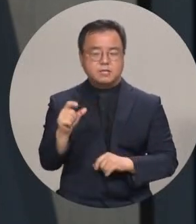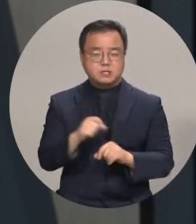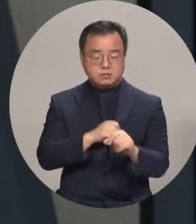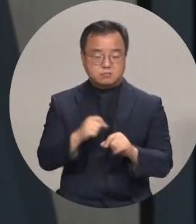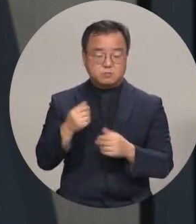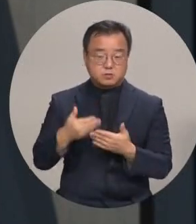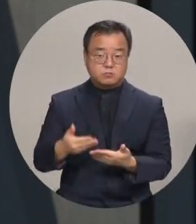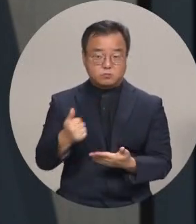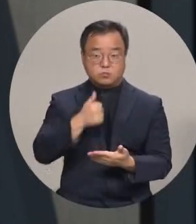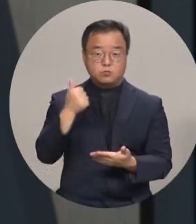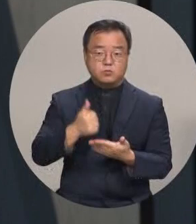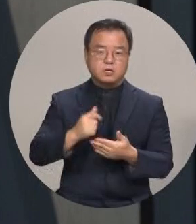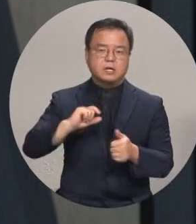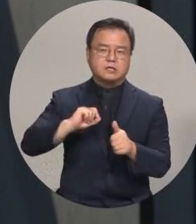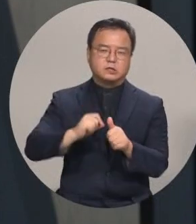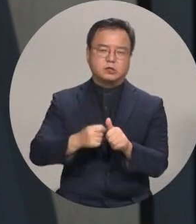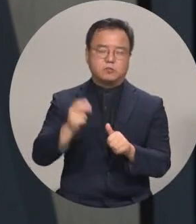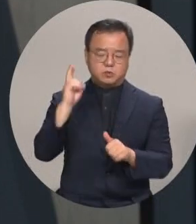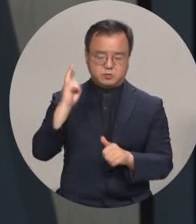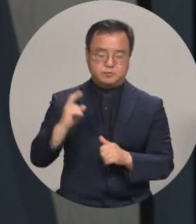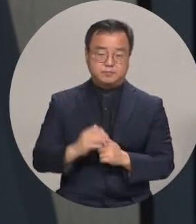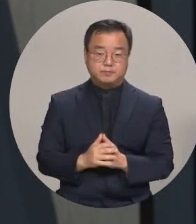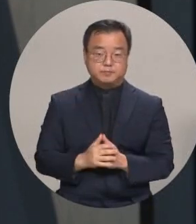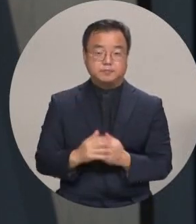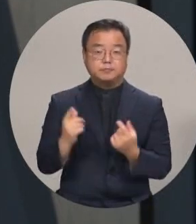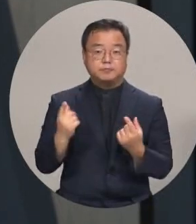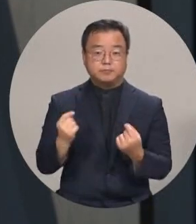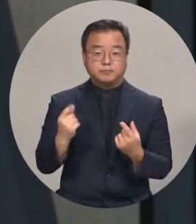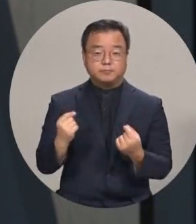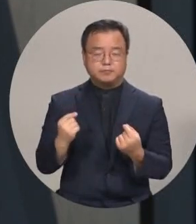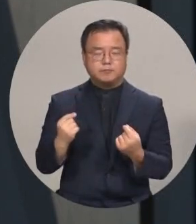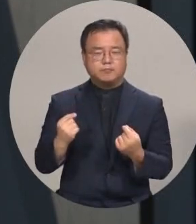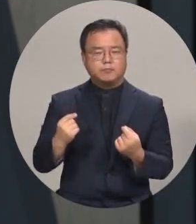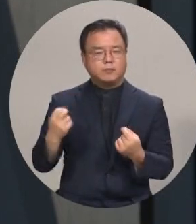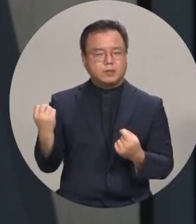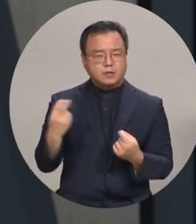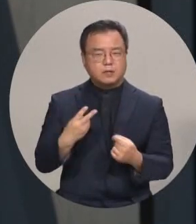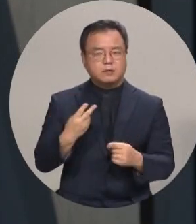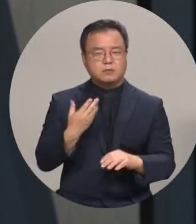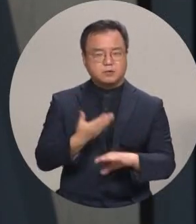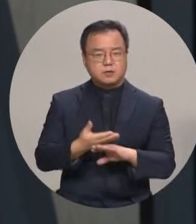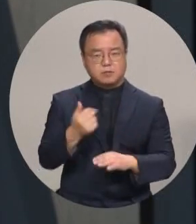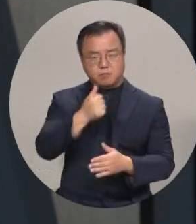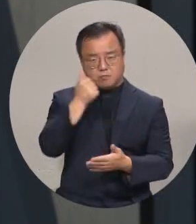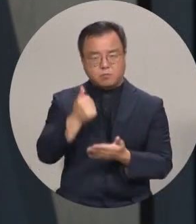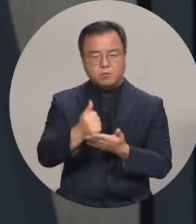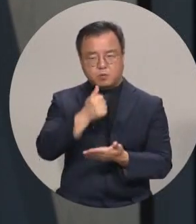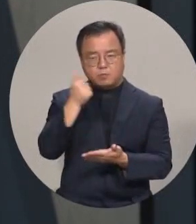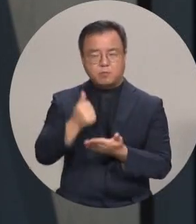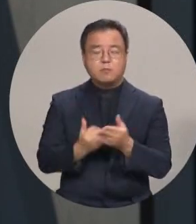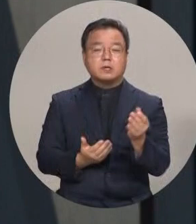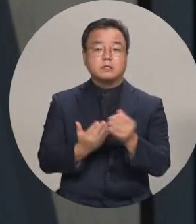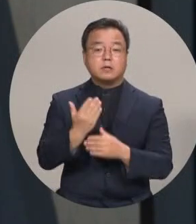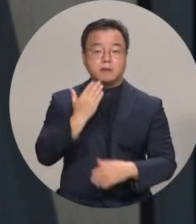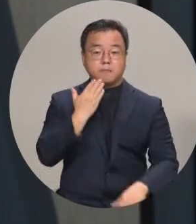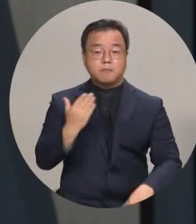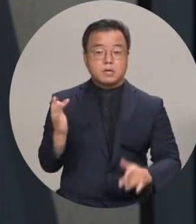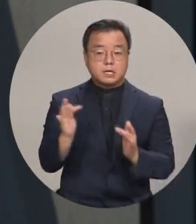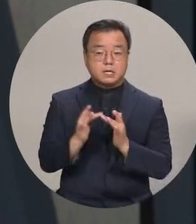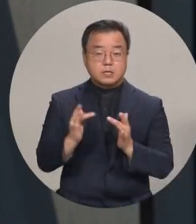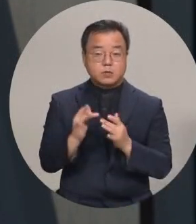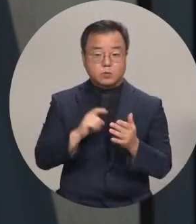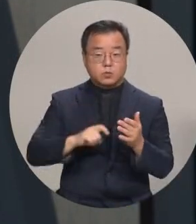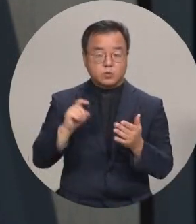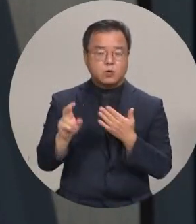범죄로 처벌을 받을 예정입니다 이렇듯 또 다른 범죄들의 온상이 될 수 있다는 점에서 온라인상의